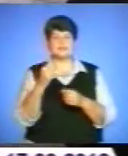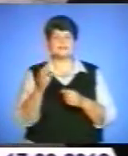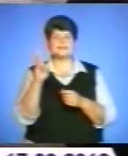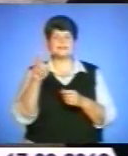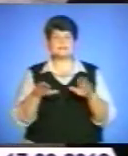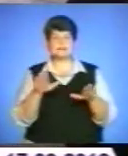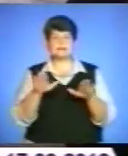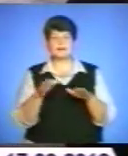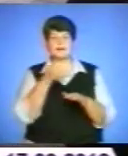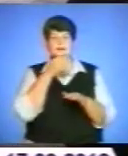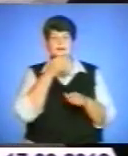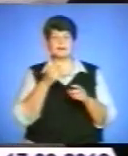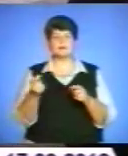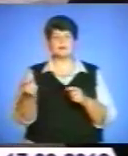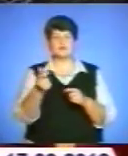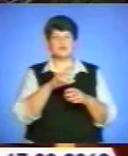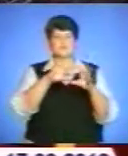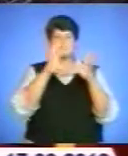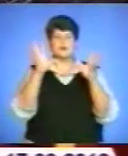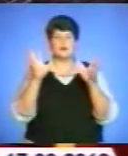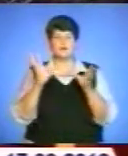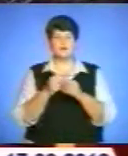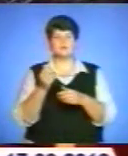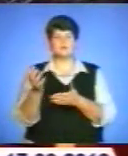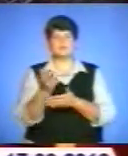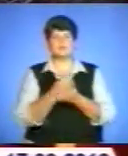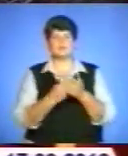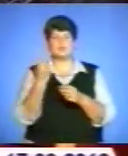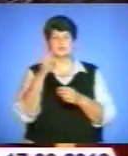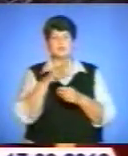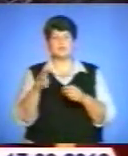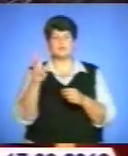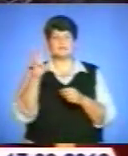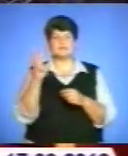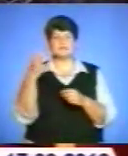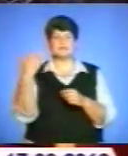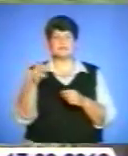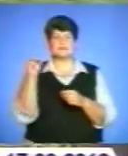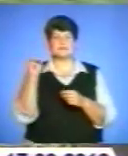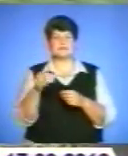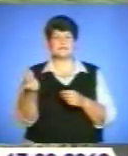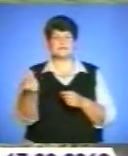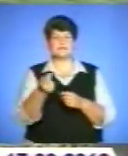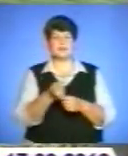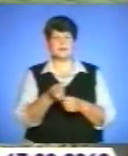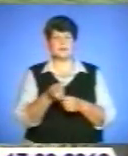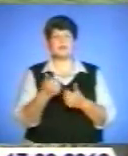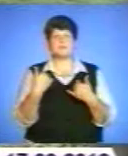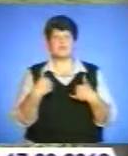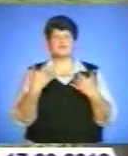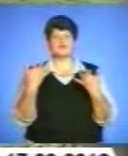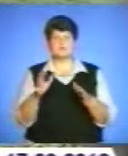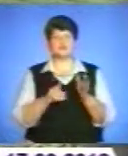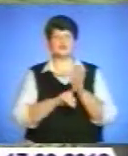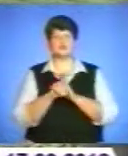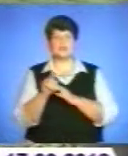зернових. Загалом аграрії краю на сьогодні намолотили 1 мільйон 350 тисяч збіжжя. Ми вже розпочали